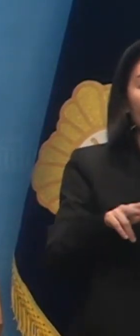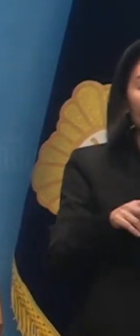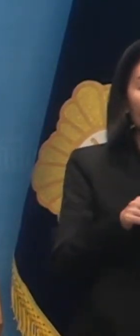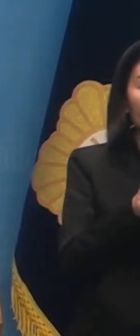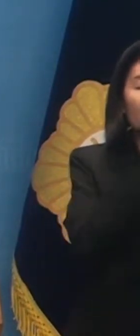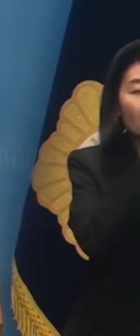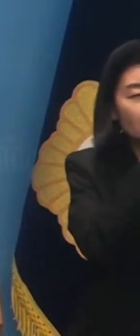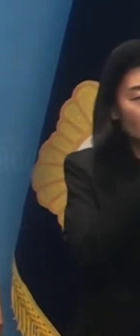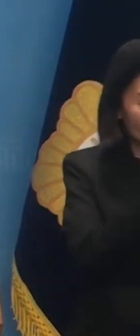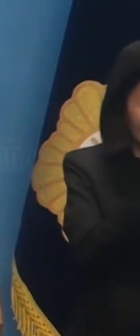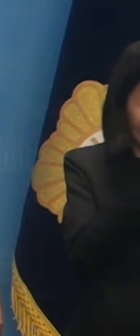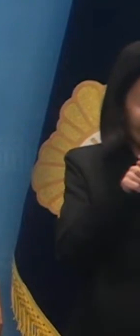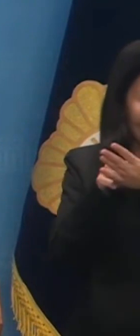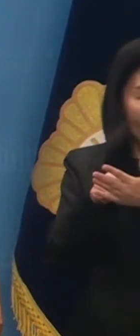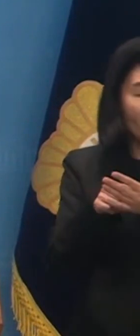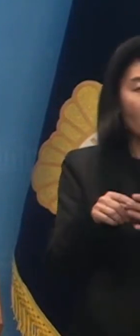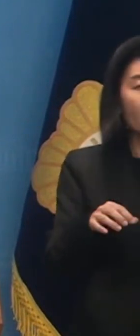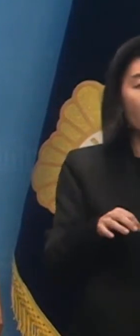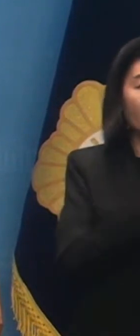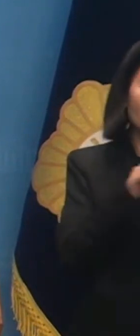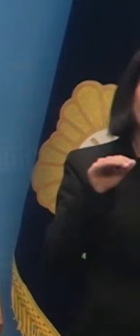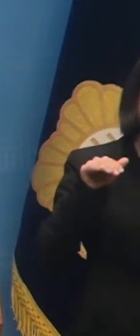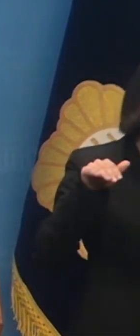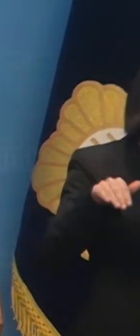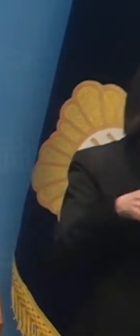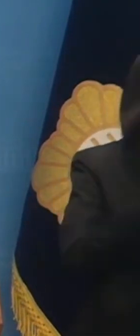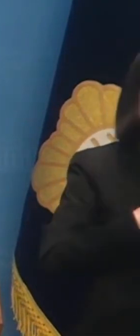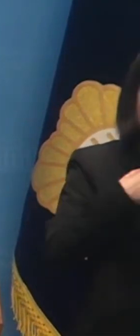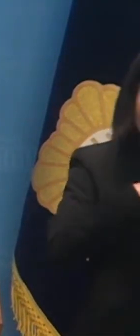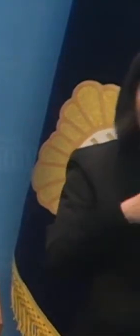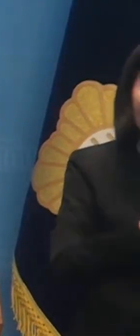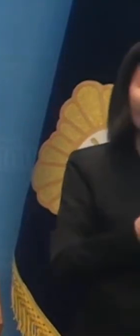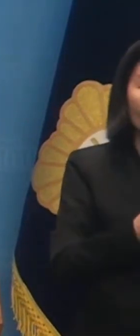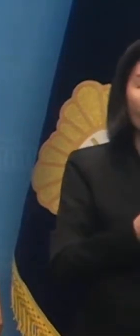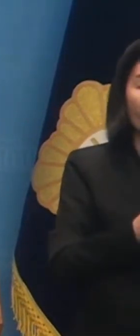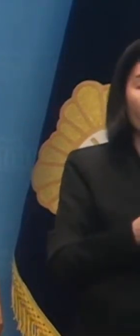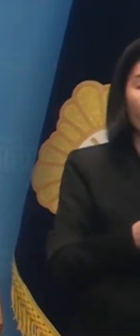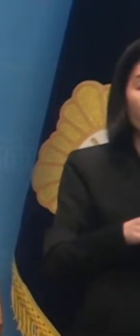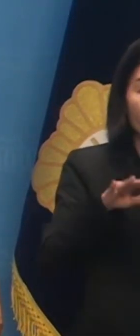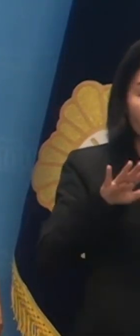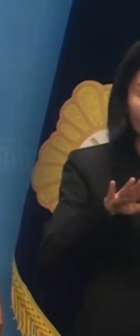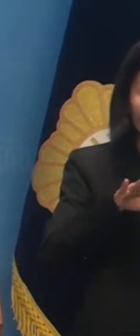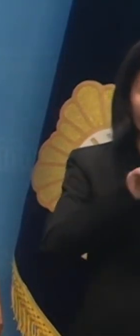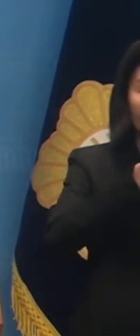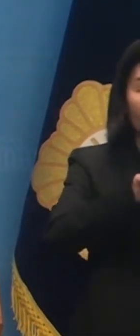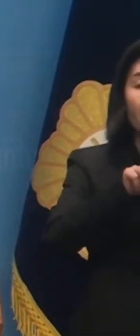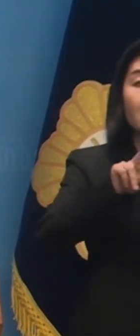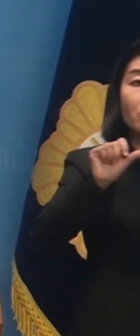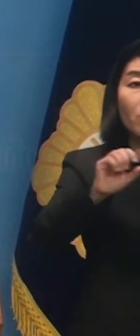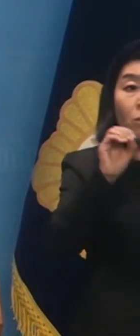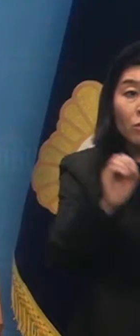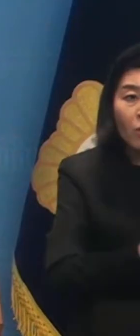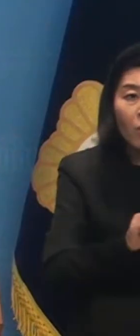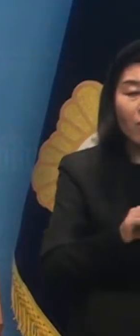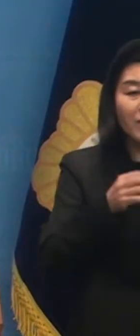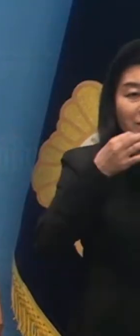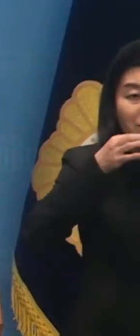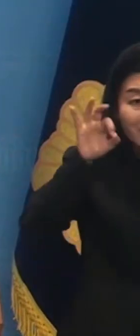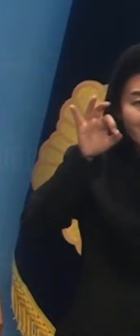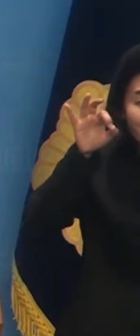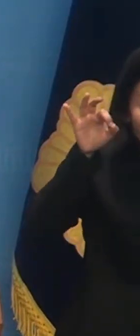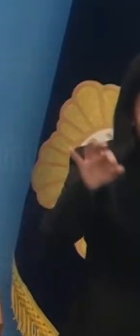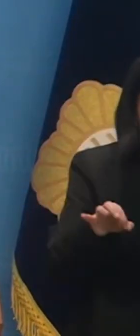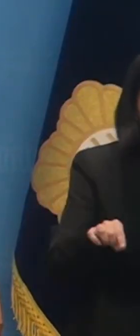있고 금융통화위원회가 5월 29일 기준금리를 0.25%포인트 인하했습니다. 추가적인